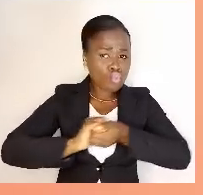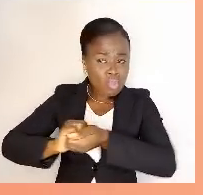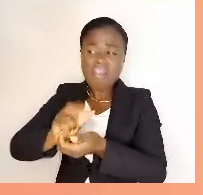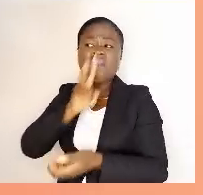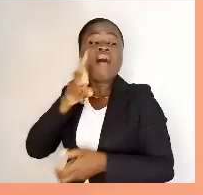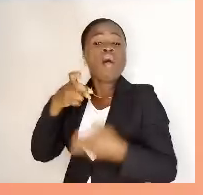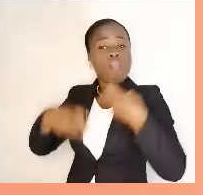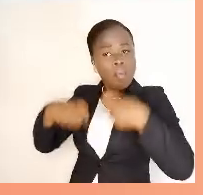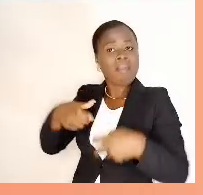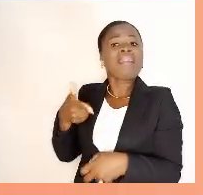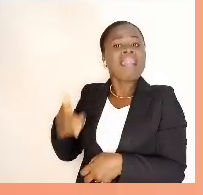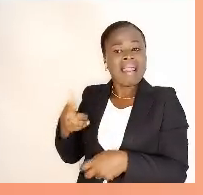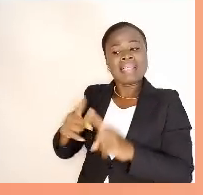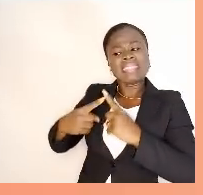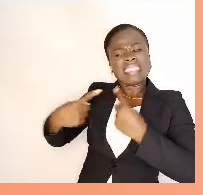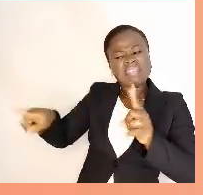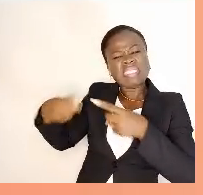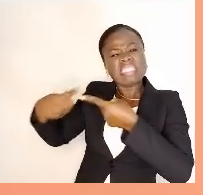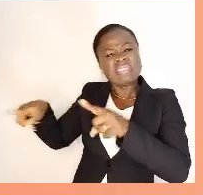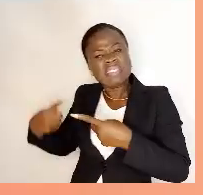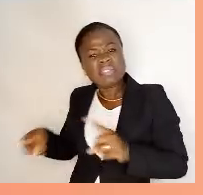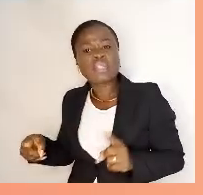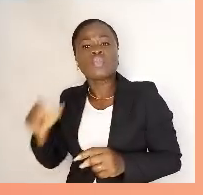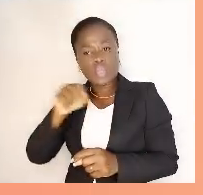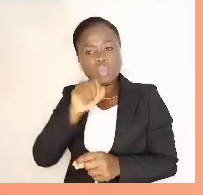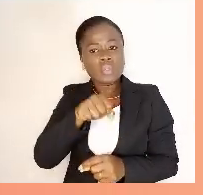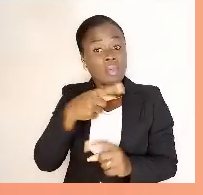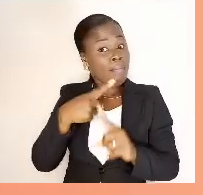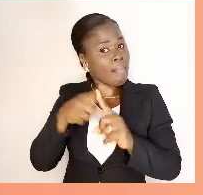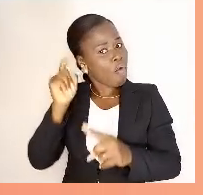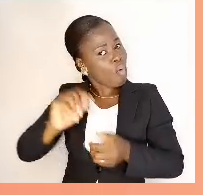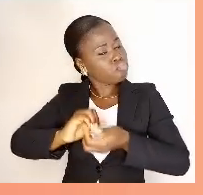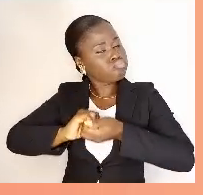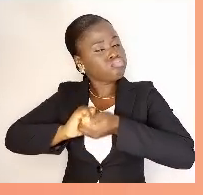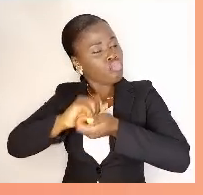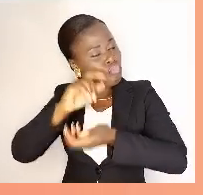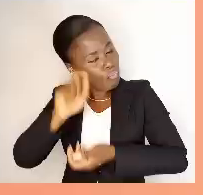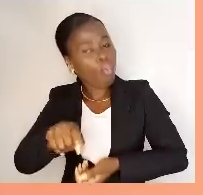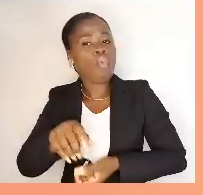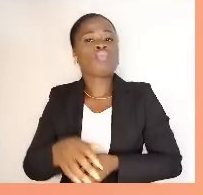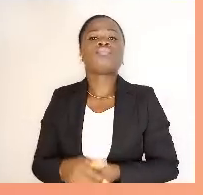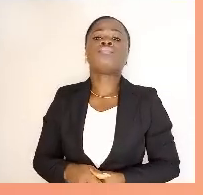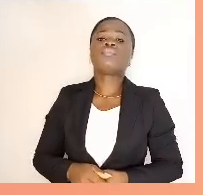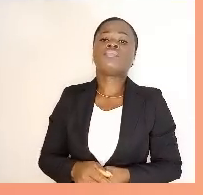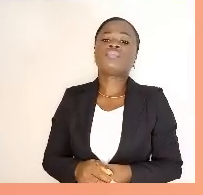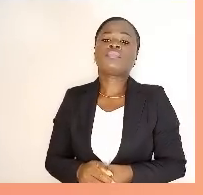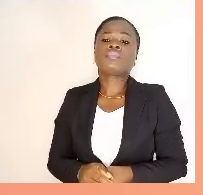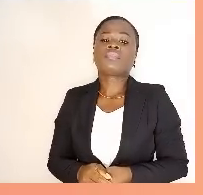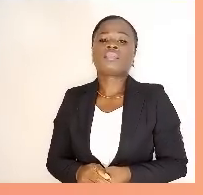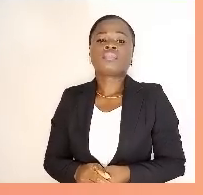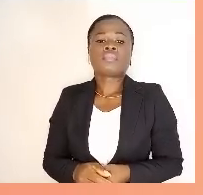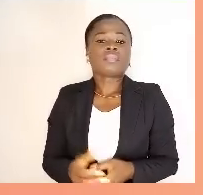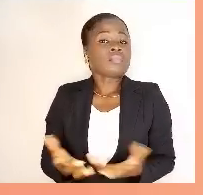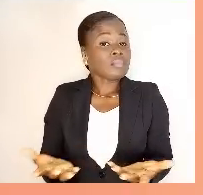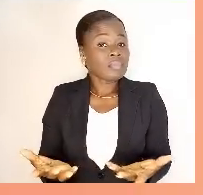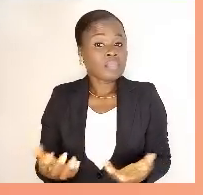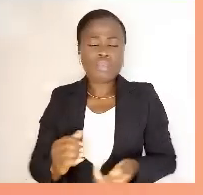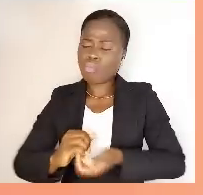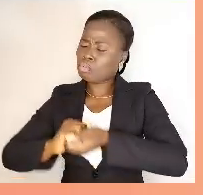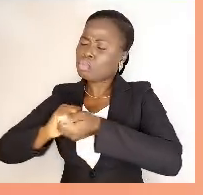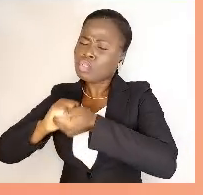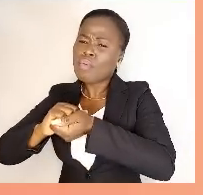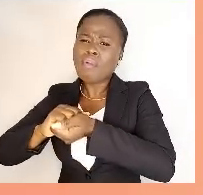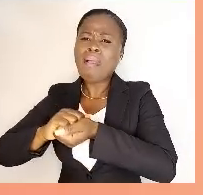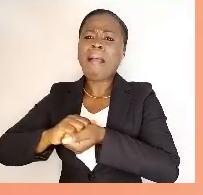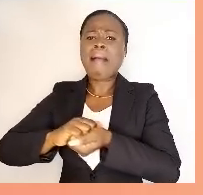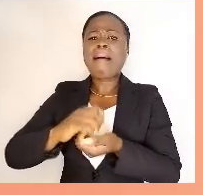nation, malgré les tensions et divergences qui peuvent nous opposer. Cette solidarité ne